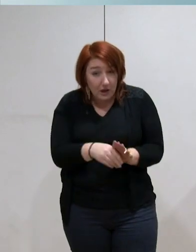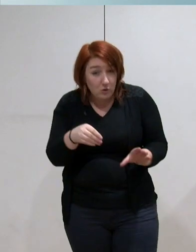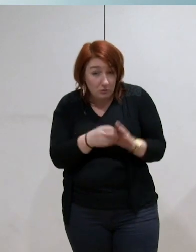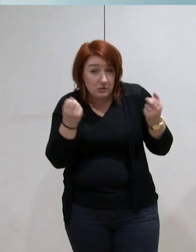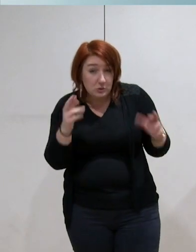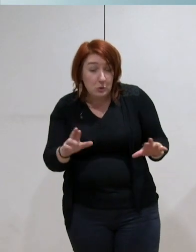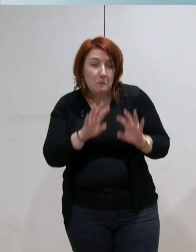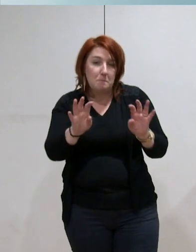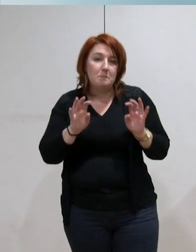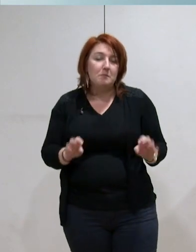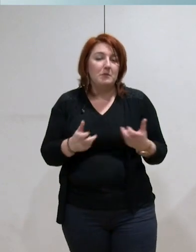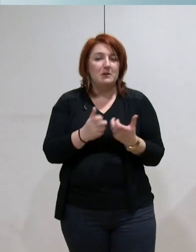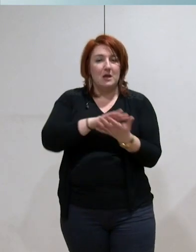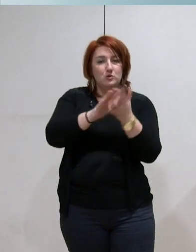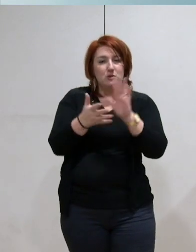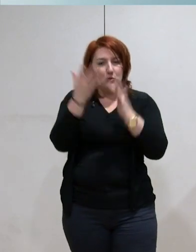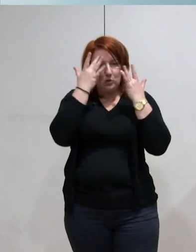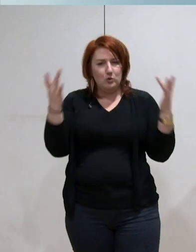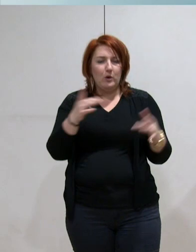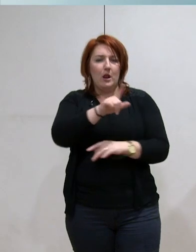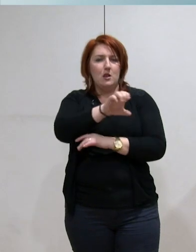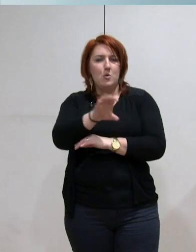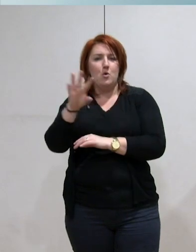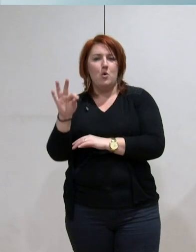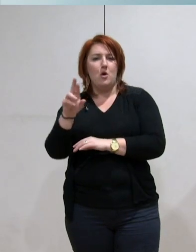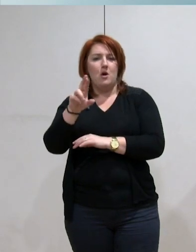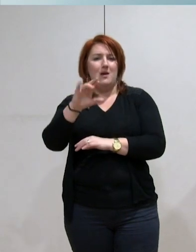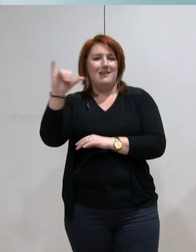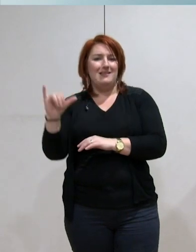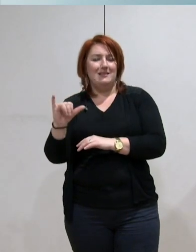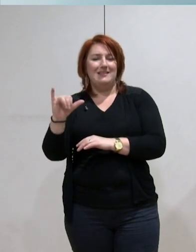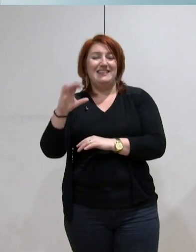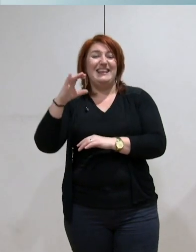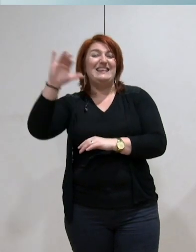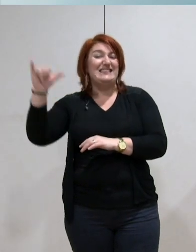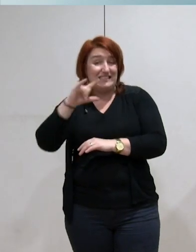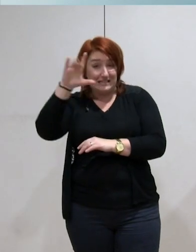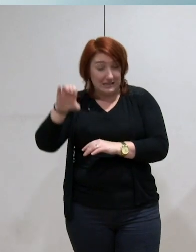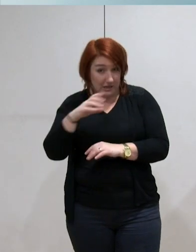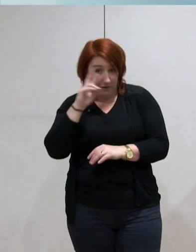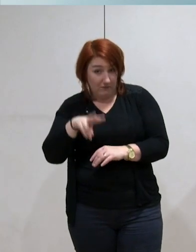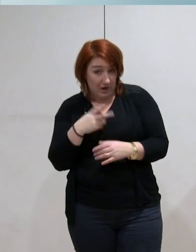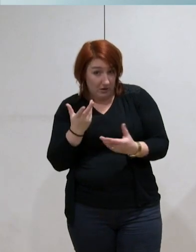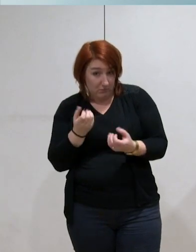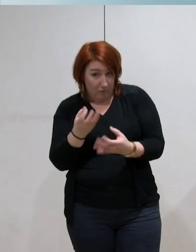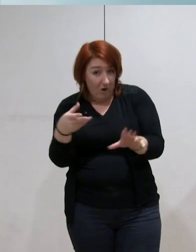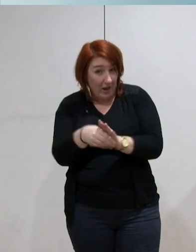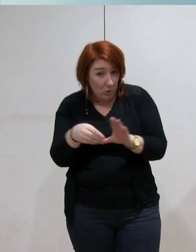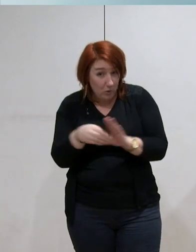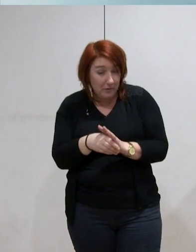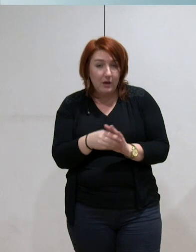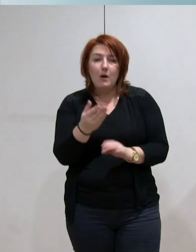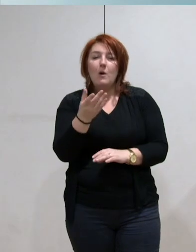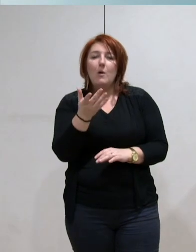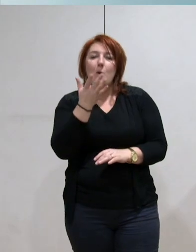culturelles comme le tricycle on y reviendra tout à l'heure est-ce que ça va générer des économies les gûterés d'ensang pour les personnes